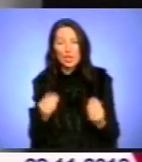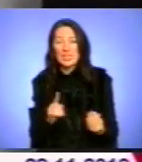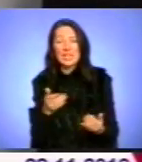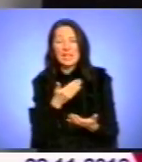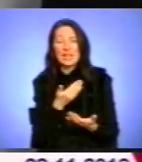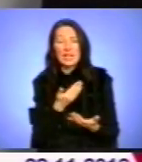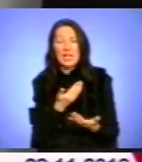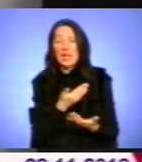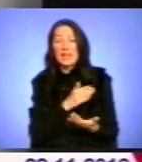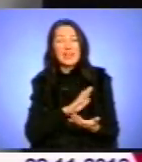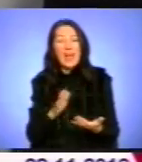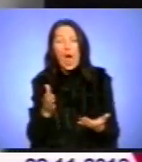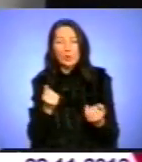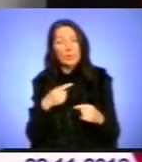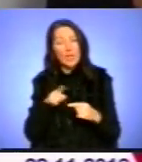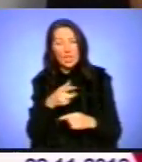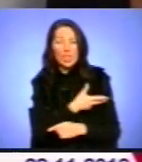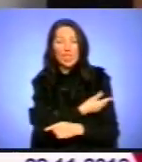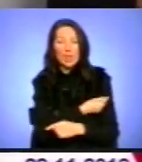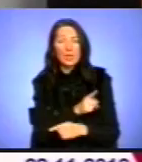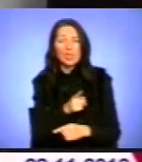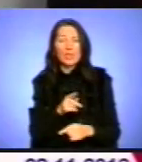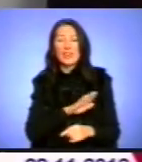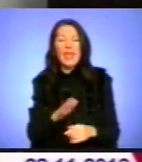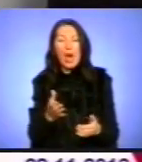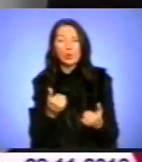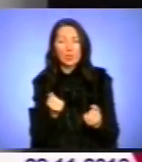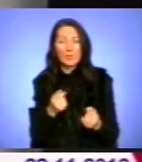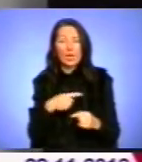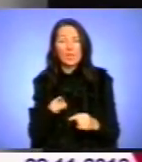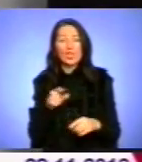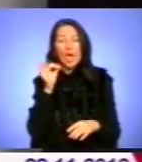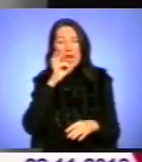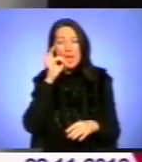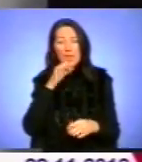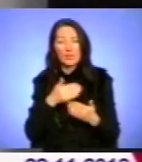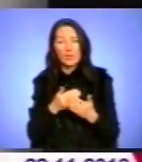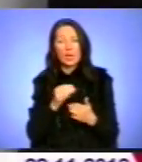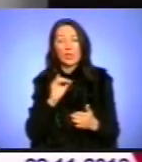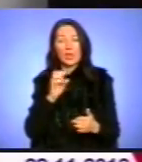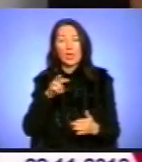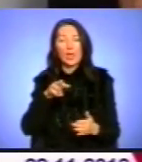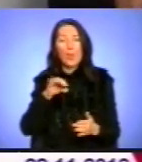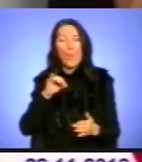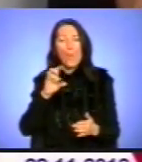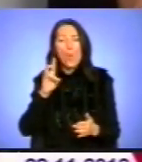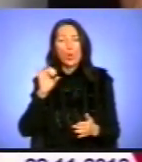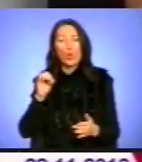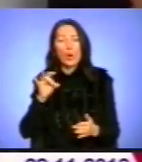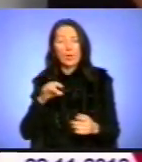не отримувала інших щеплень, чи не отримувала інших ліків, наприклад, імуносупресорів,